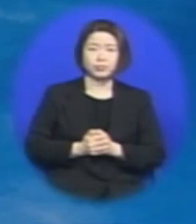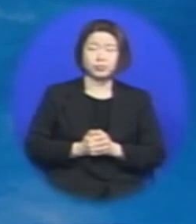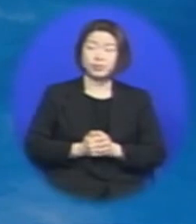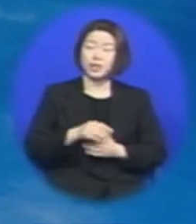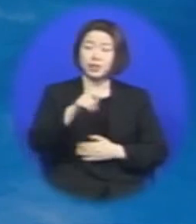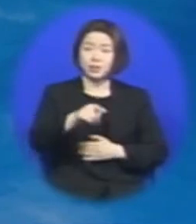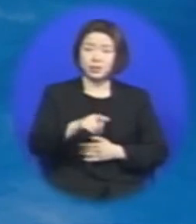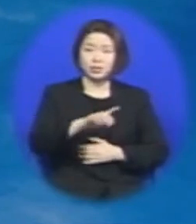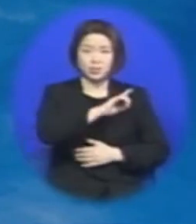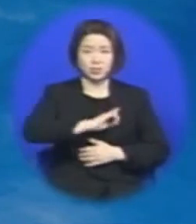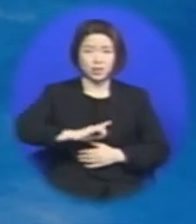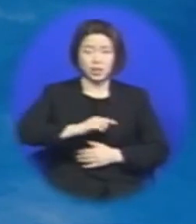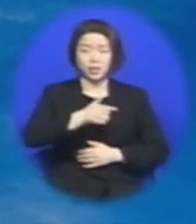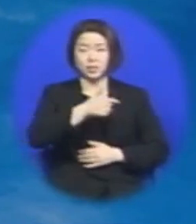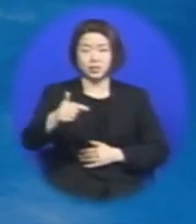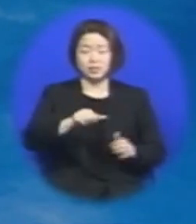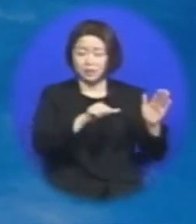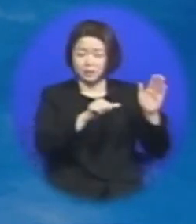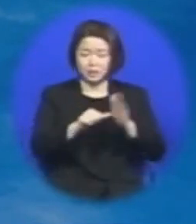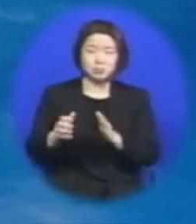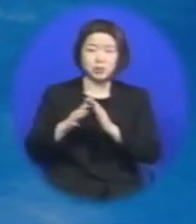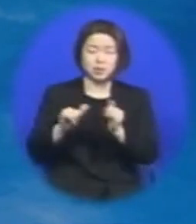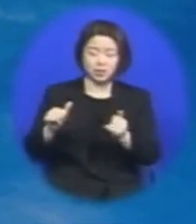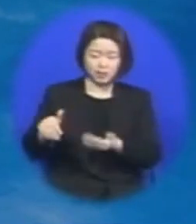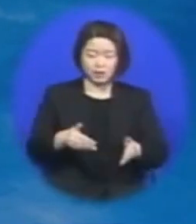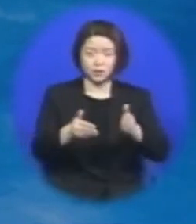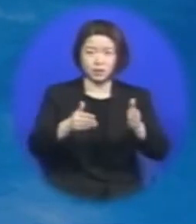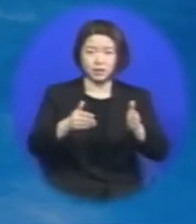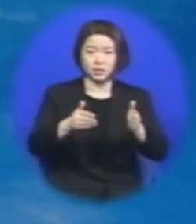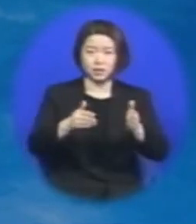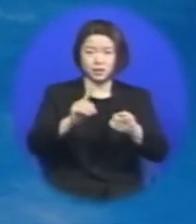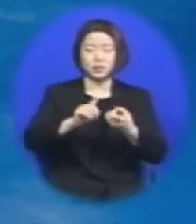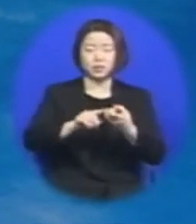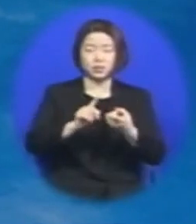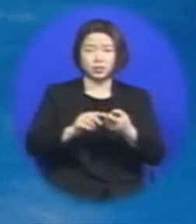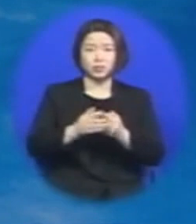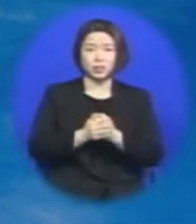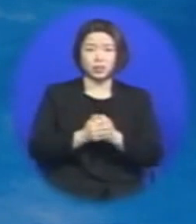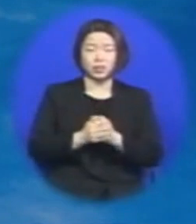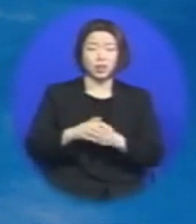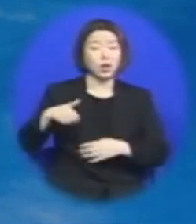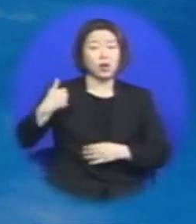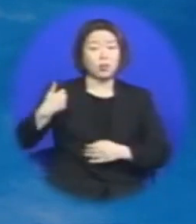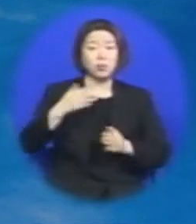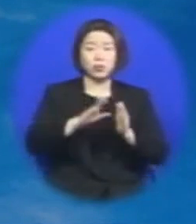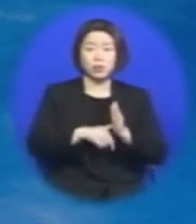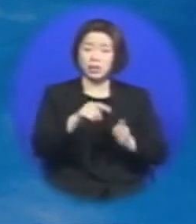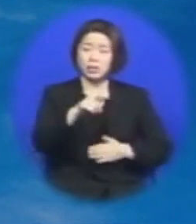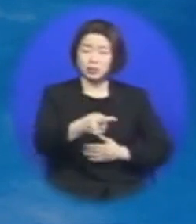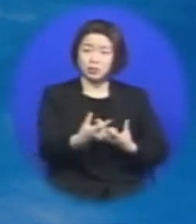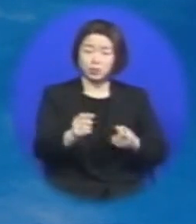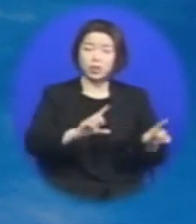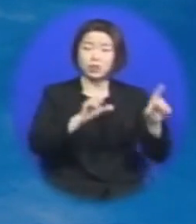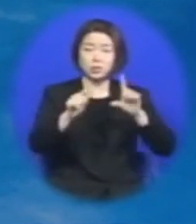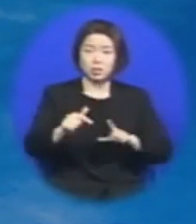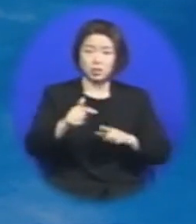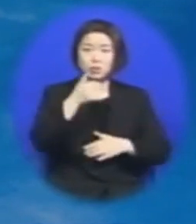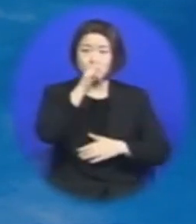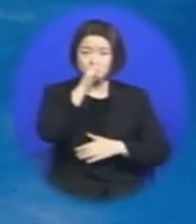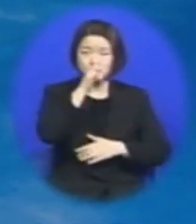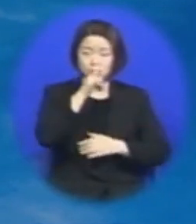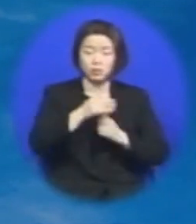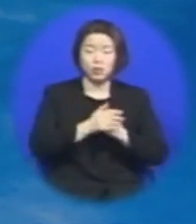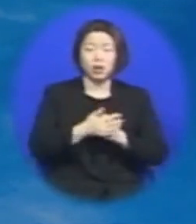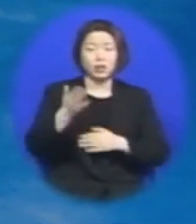이것이 가장 큰 실패자의 길이라는 거예요 여러분 모를 때는 그렇게 살 수밖에 없겠지만